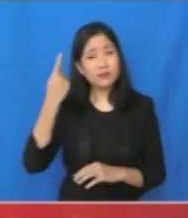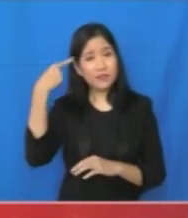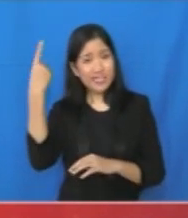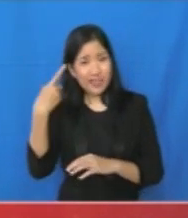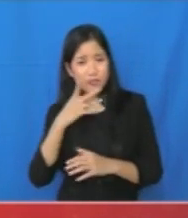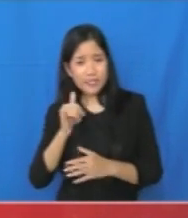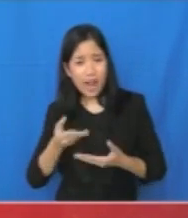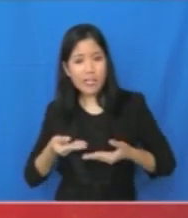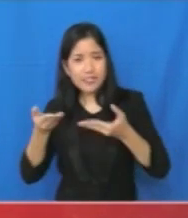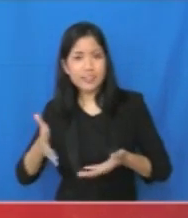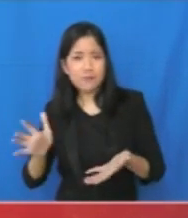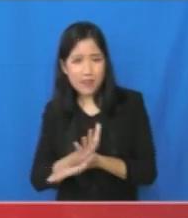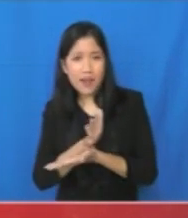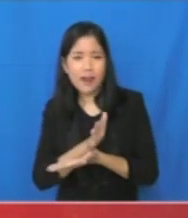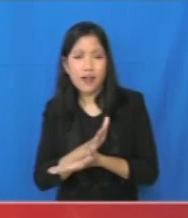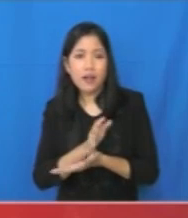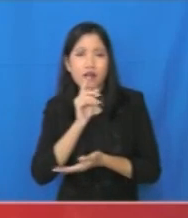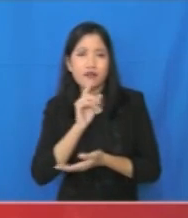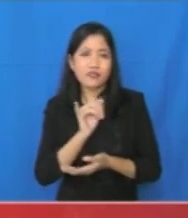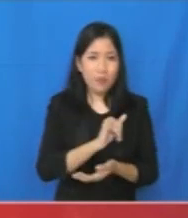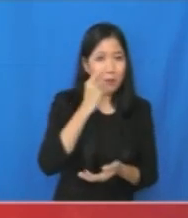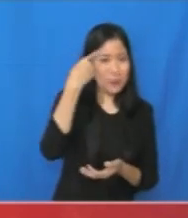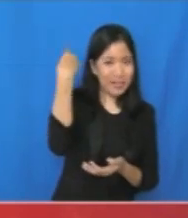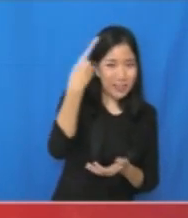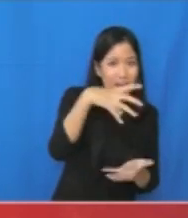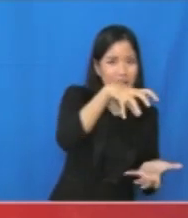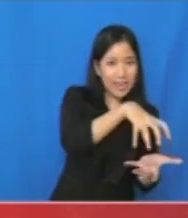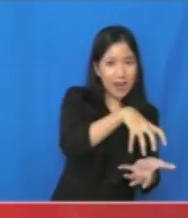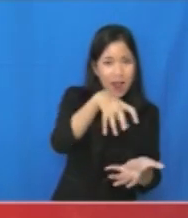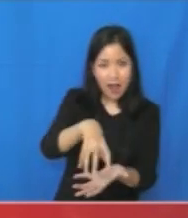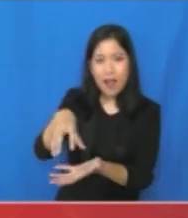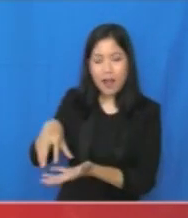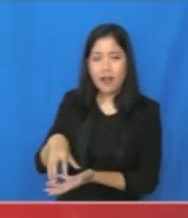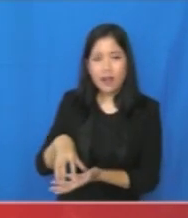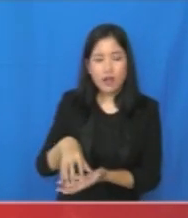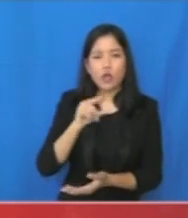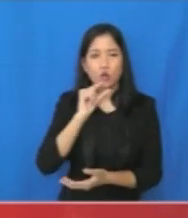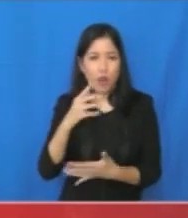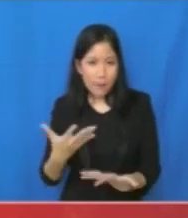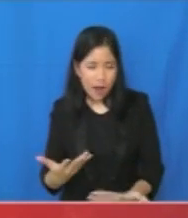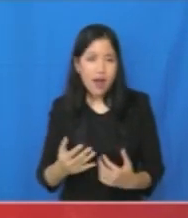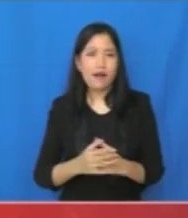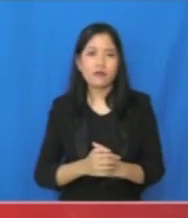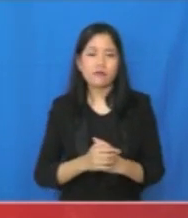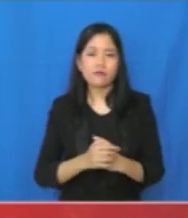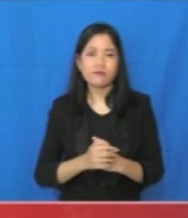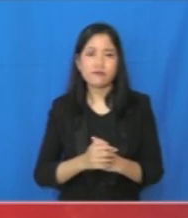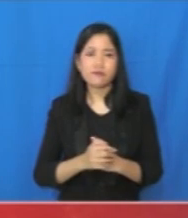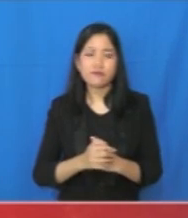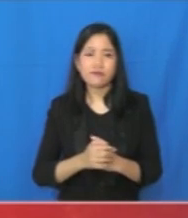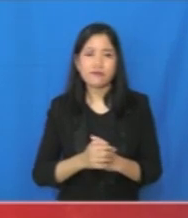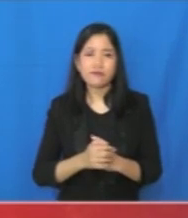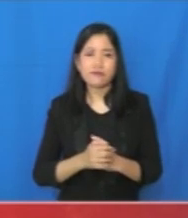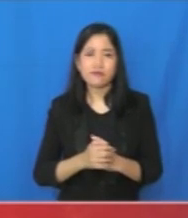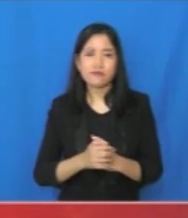kesempatan kepada pemerintah daerah untuk mengajukan pembatasan